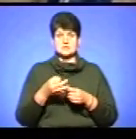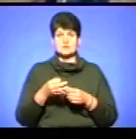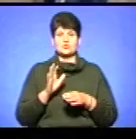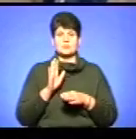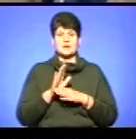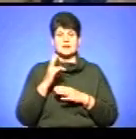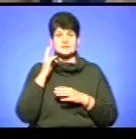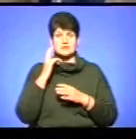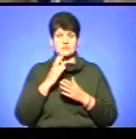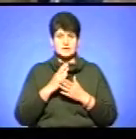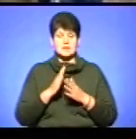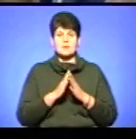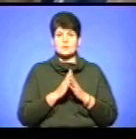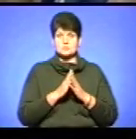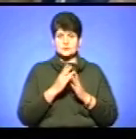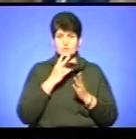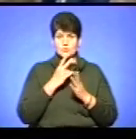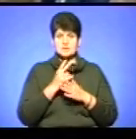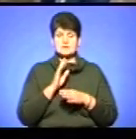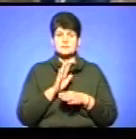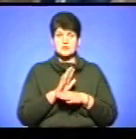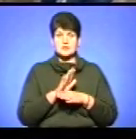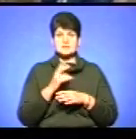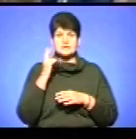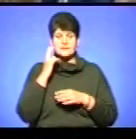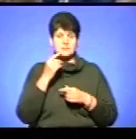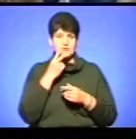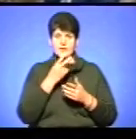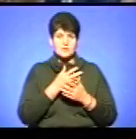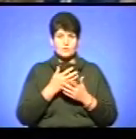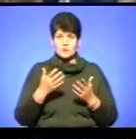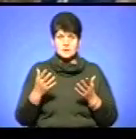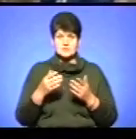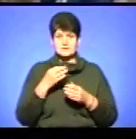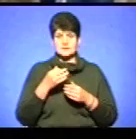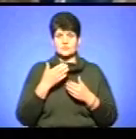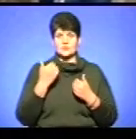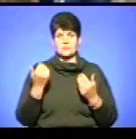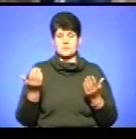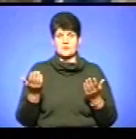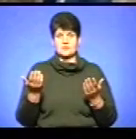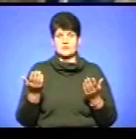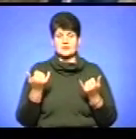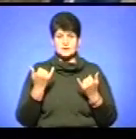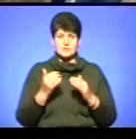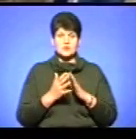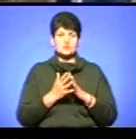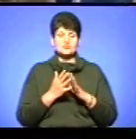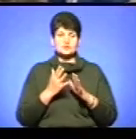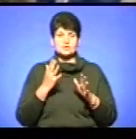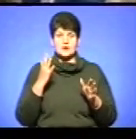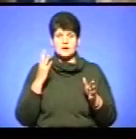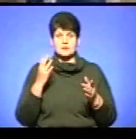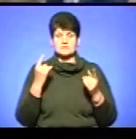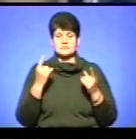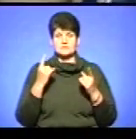Києва прийшов. Я попросила, щоб він показав приказ з Києва, він мені не показав і каже, що немає. І тепер черга така, що так